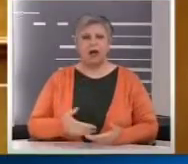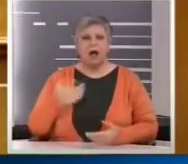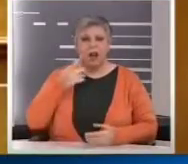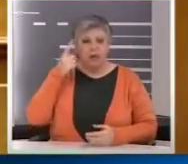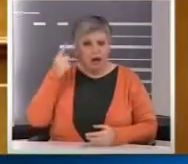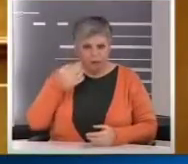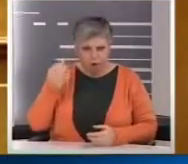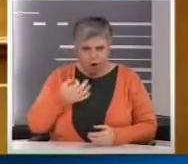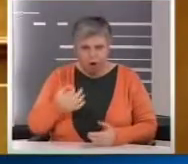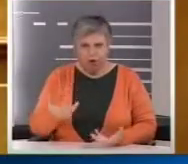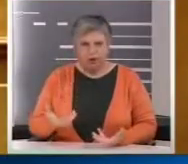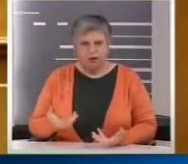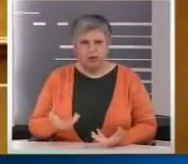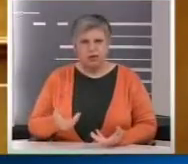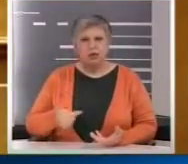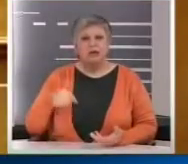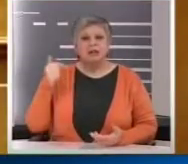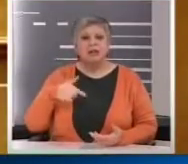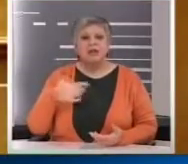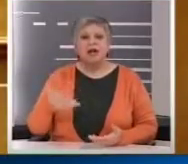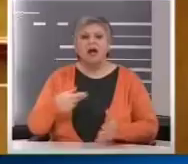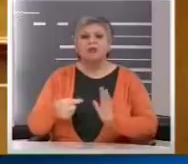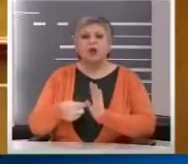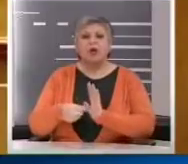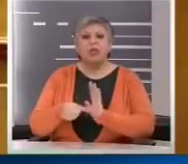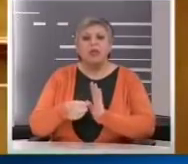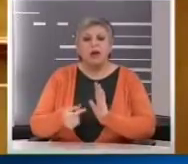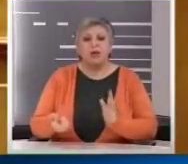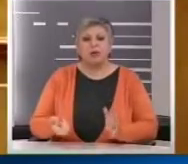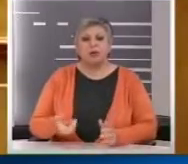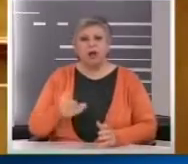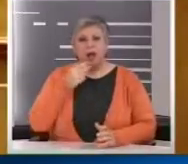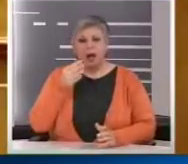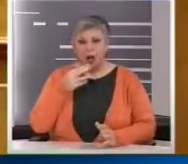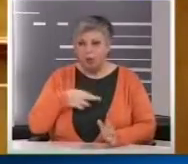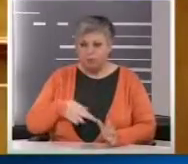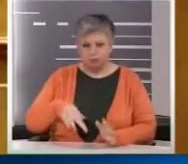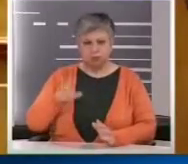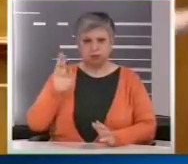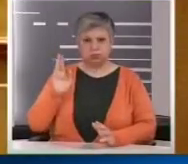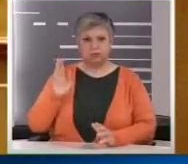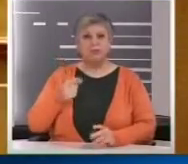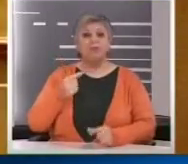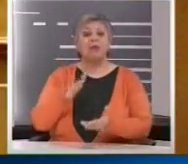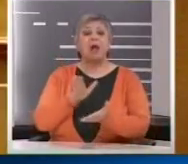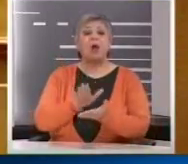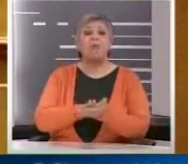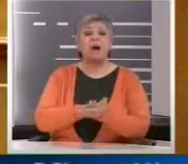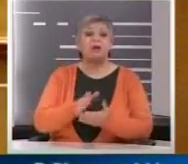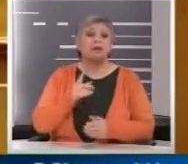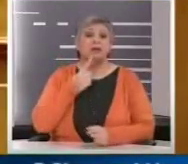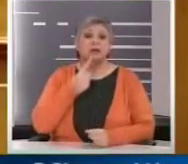δηλαδή χρησιμοποιείται. Το διόρθωσε μετά γιατί δεν θα ξαναφούσαν τα 65 εκατομμύρια. Λένε οι μάρτυρες μέσα ότι